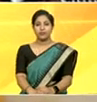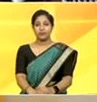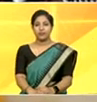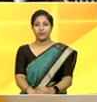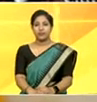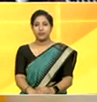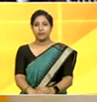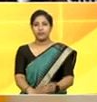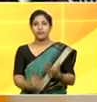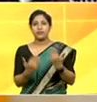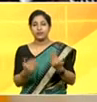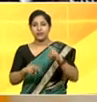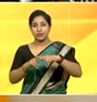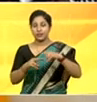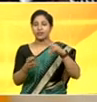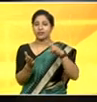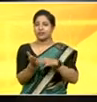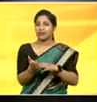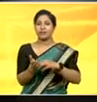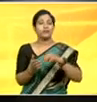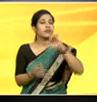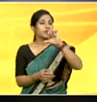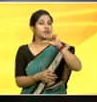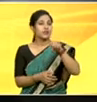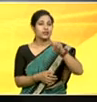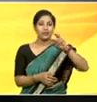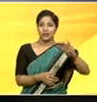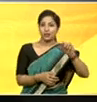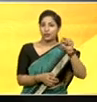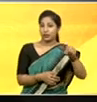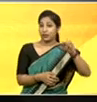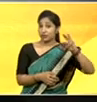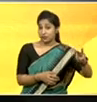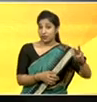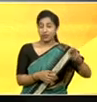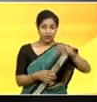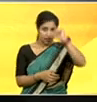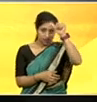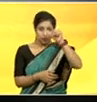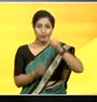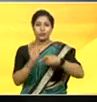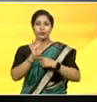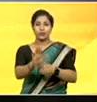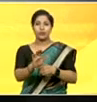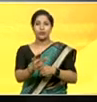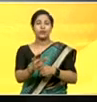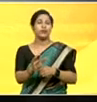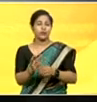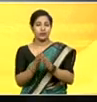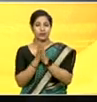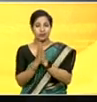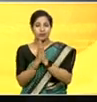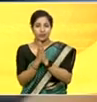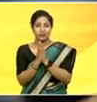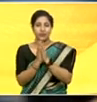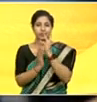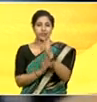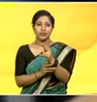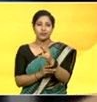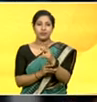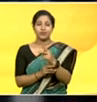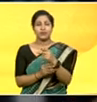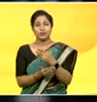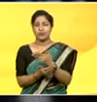रेडियो क्वेट FM 93.3 से हिंदी शो नमस्ते कुवैत।